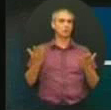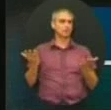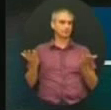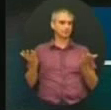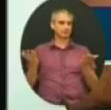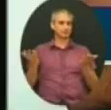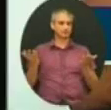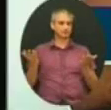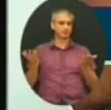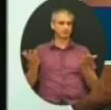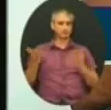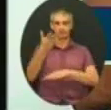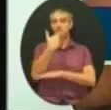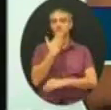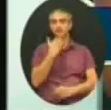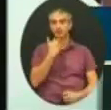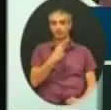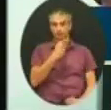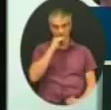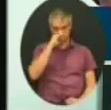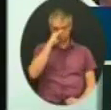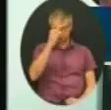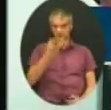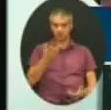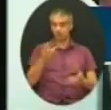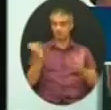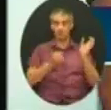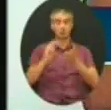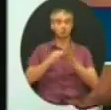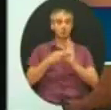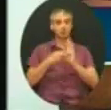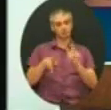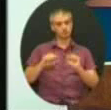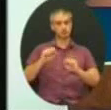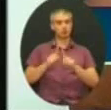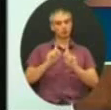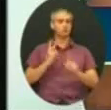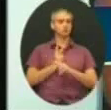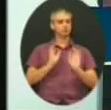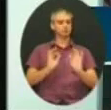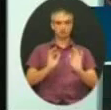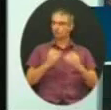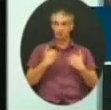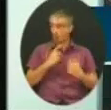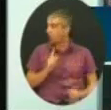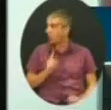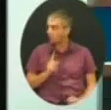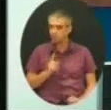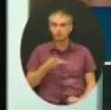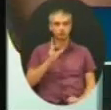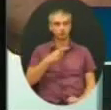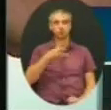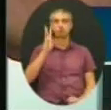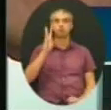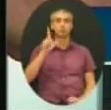שבה מדינת ישראל, המינויים הפוליטיים שלה מתנהלת כמו שצריך. מה, אני יודע, לא? תראה, שלמה פילבר